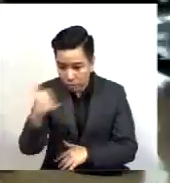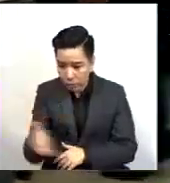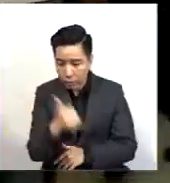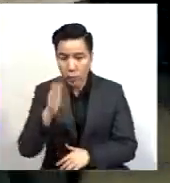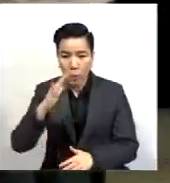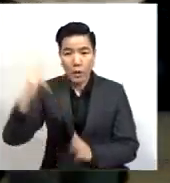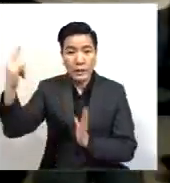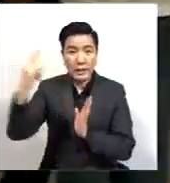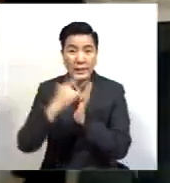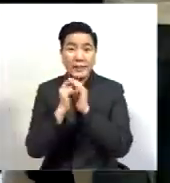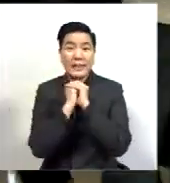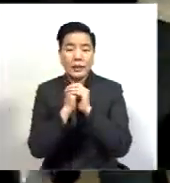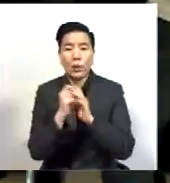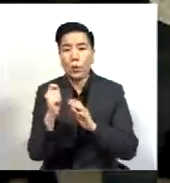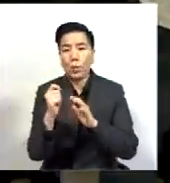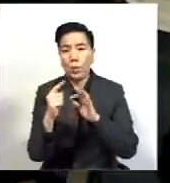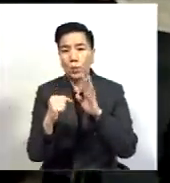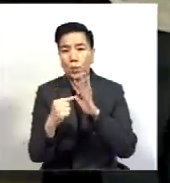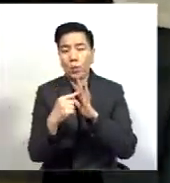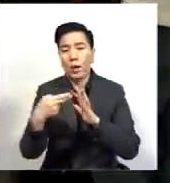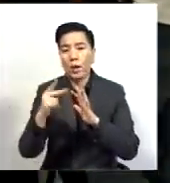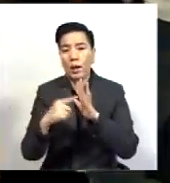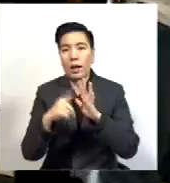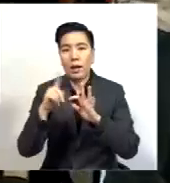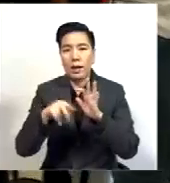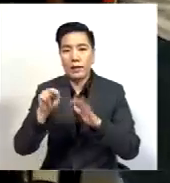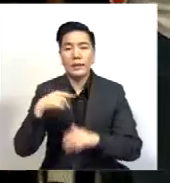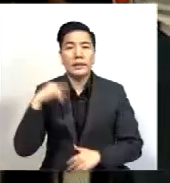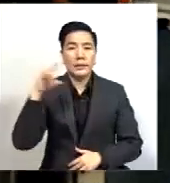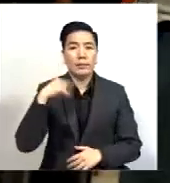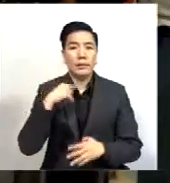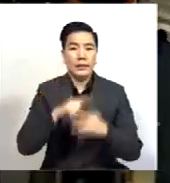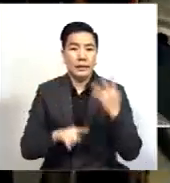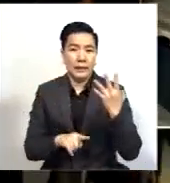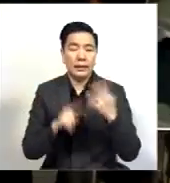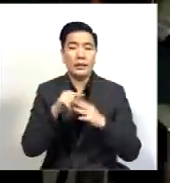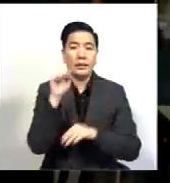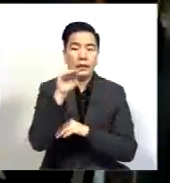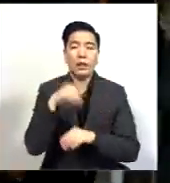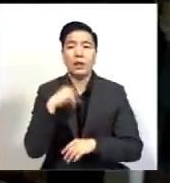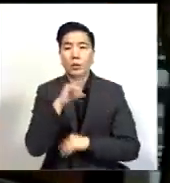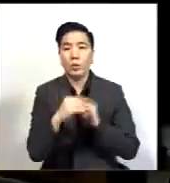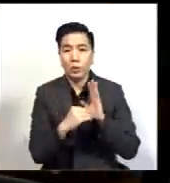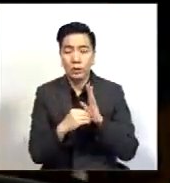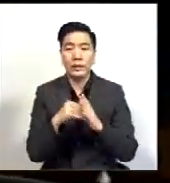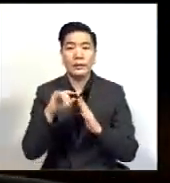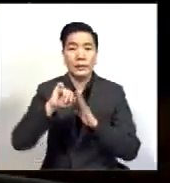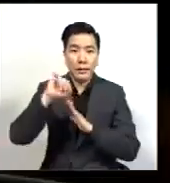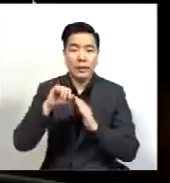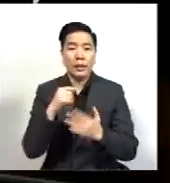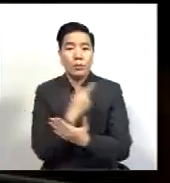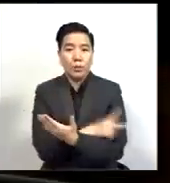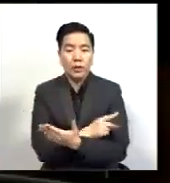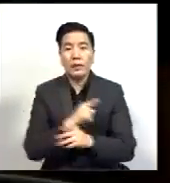ยสารที่บินตรงมาจากเมืองอู่ฮั่นณท่าอากาศยาน4แห่งด้วยกันก็คือสุวรรณภูมิดอนเมืองเชียงใหม่และภูเก็ตตั้ง